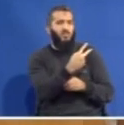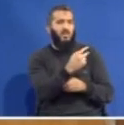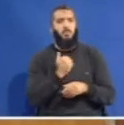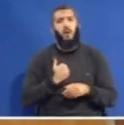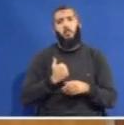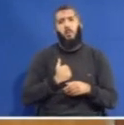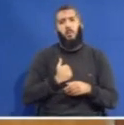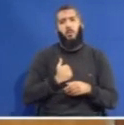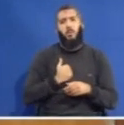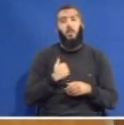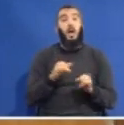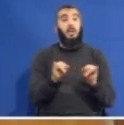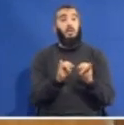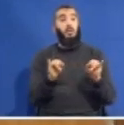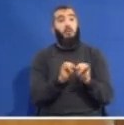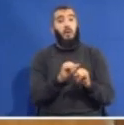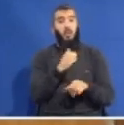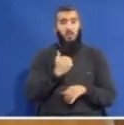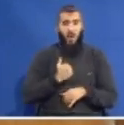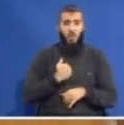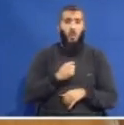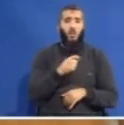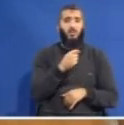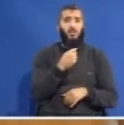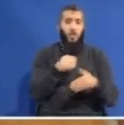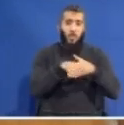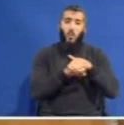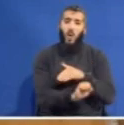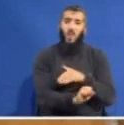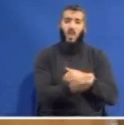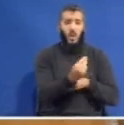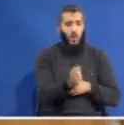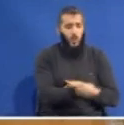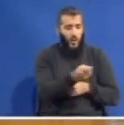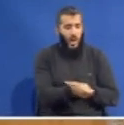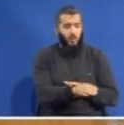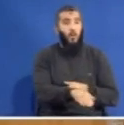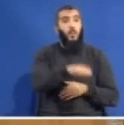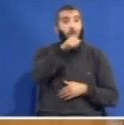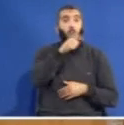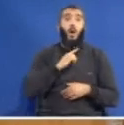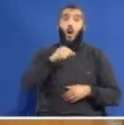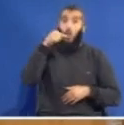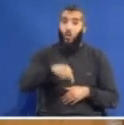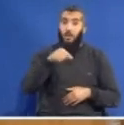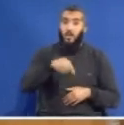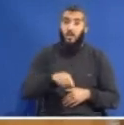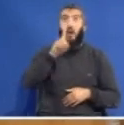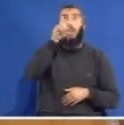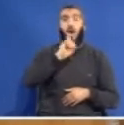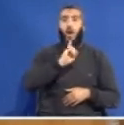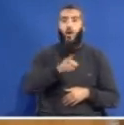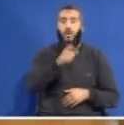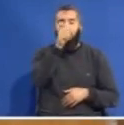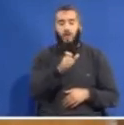أمه اللي رباته وكبراته علمته وواجب عليه بر بها،